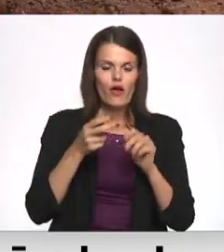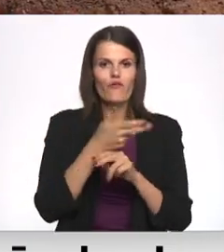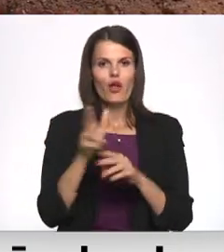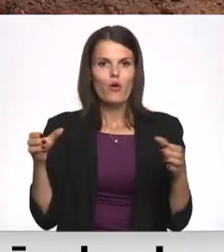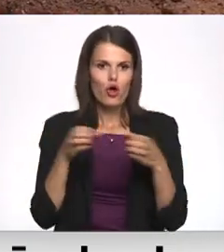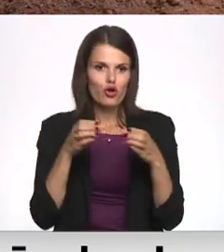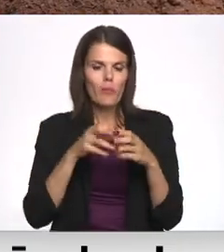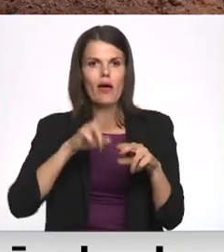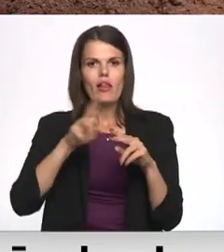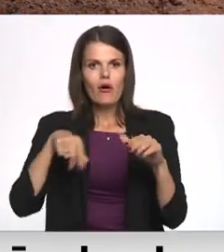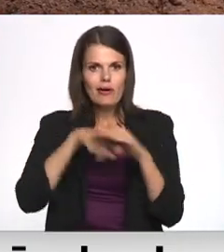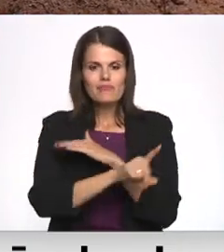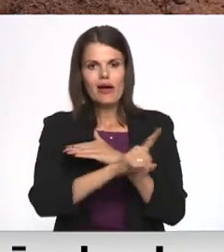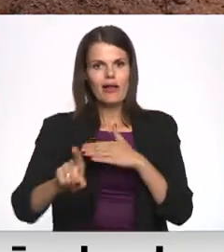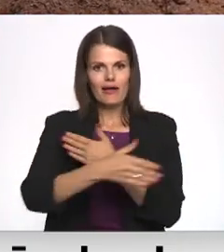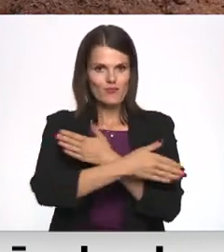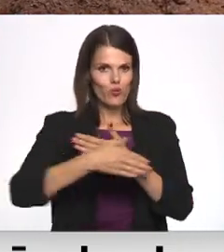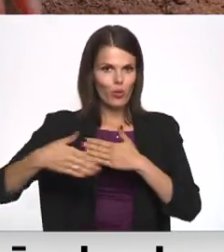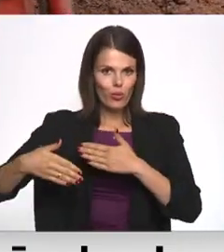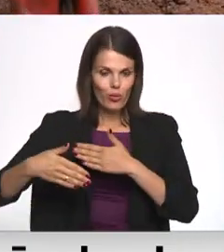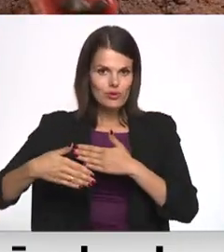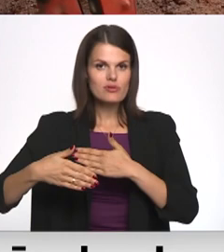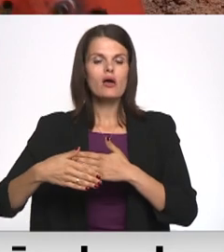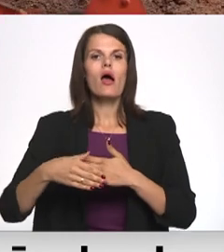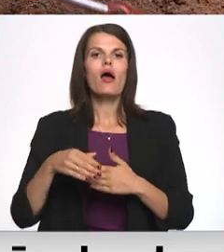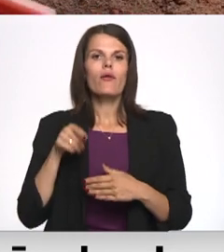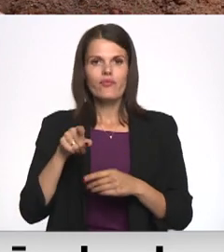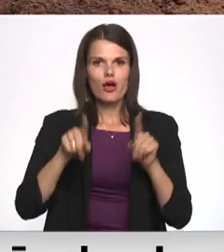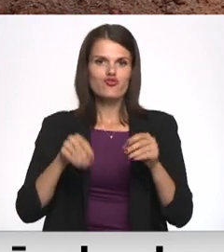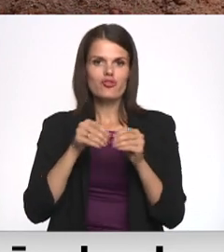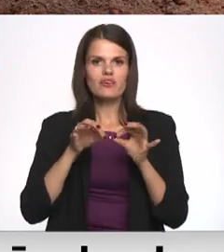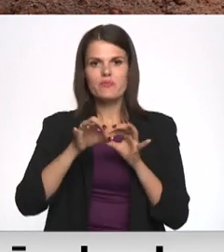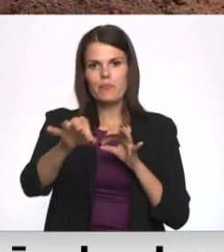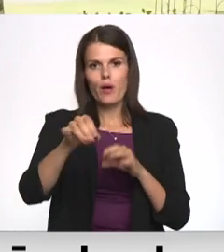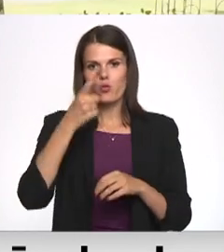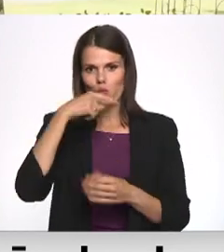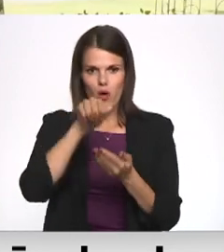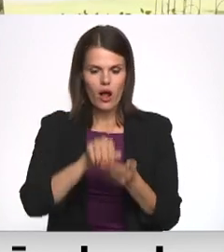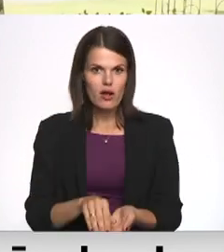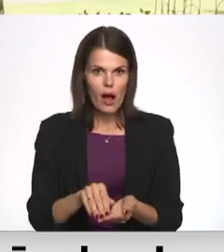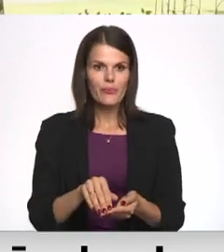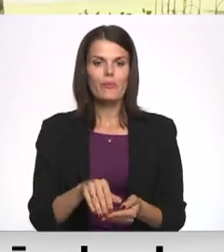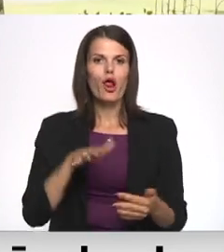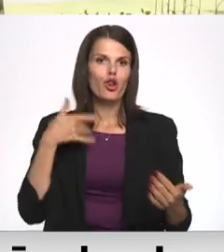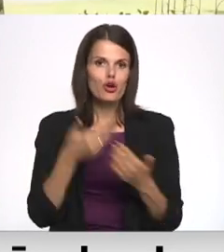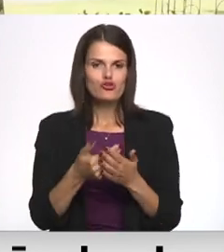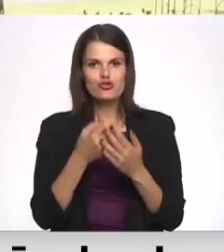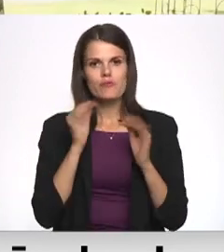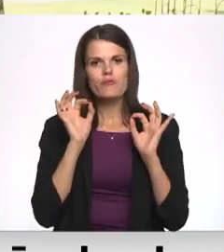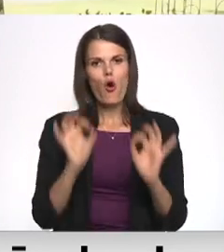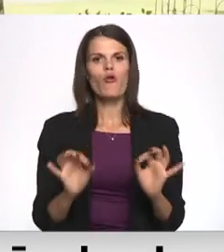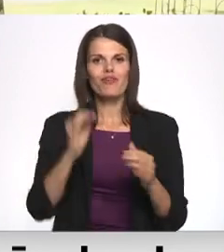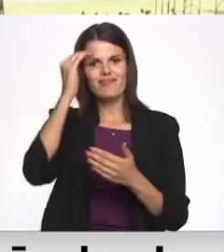filmēšanas komandai ļauts iekļūt līdz pēdējiem norobežojumam, kas bija pārdesmit metrus no pašiem kapiem. Līdz šim, balstoties uz